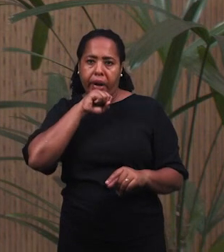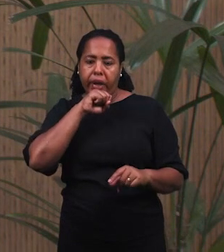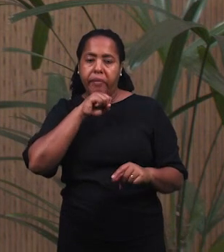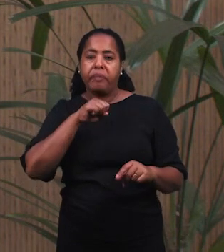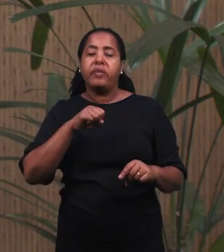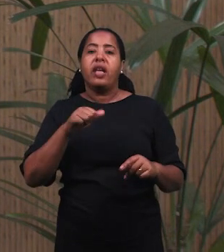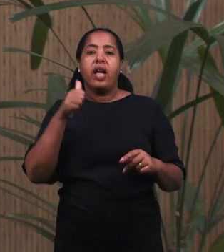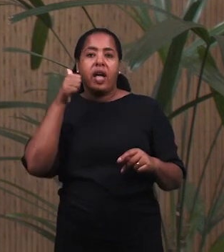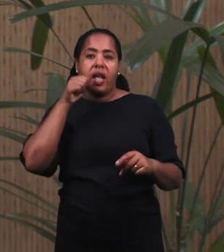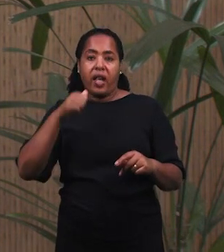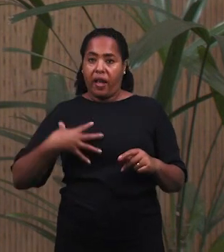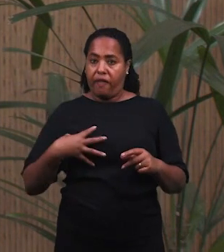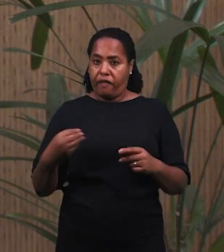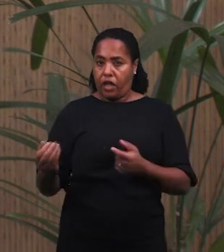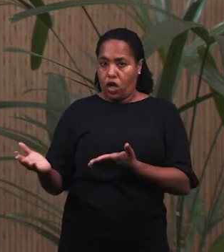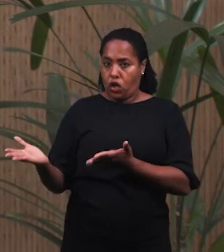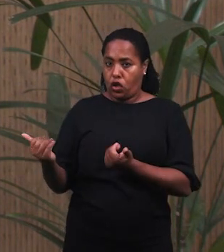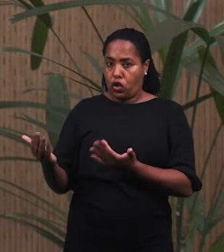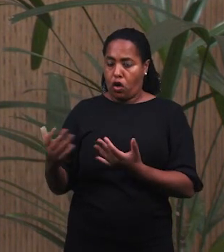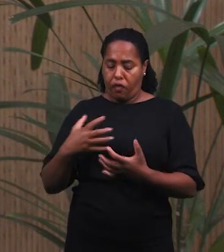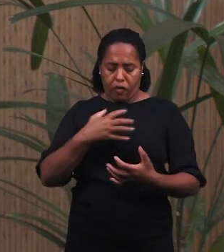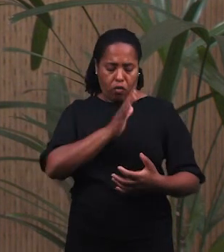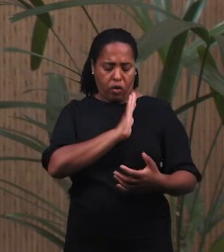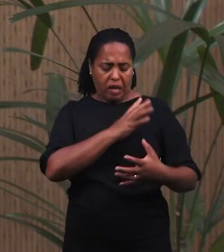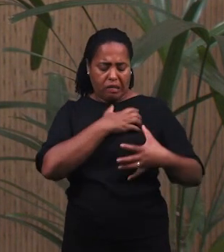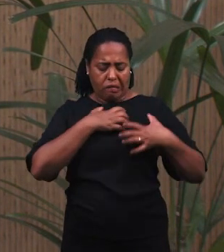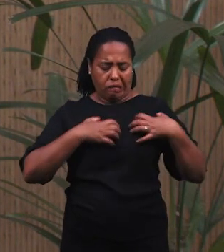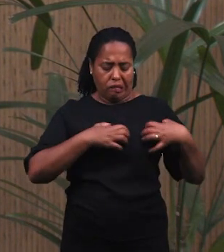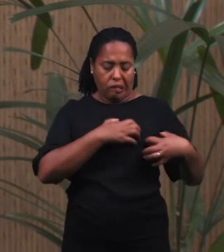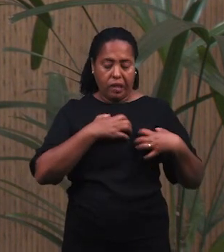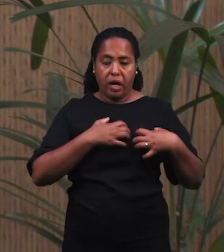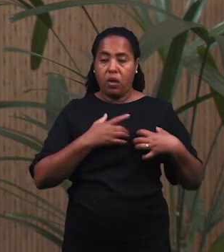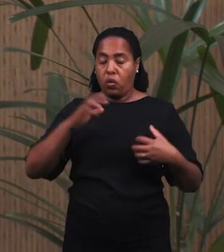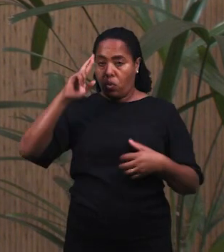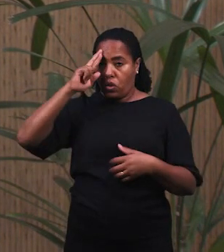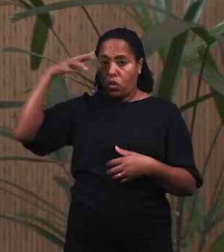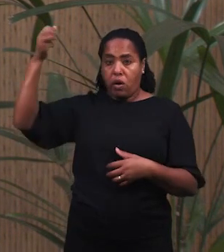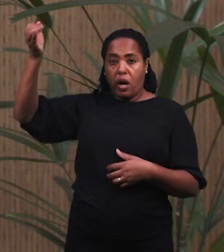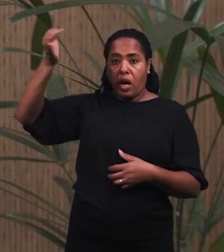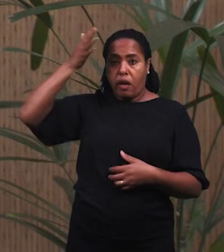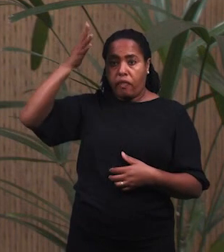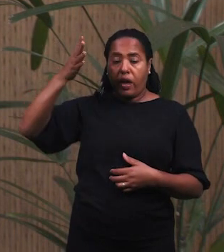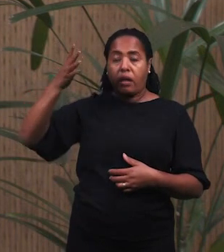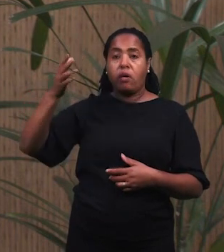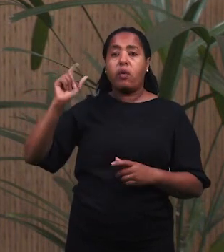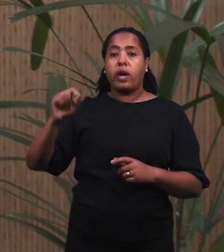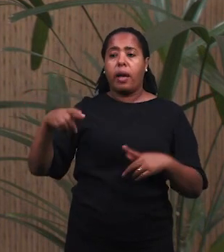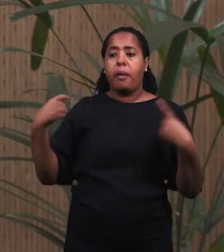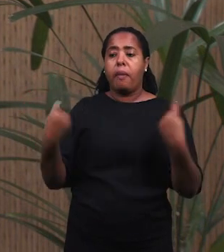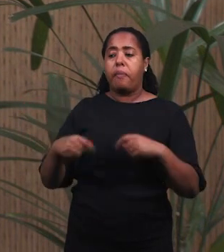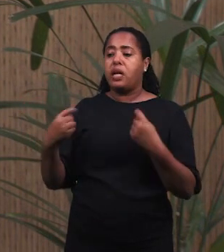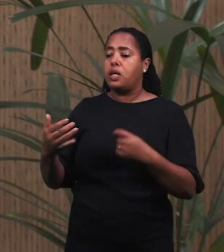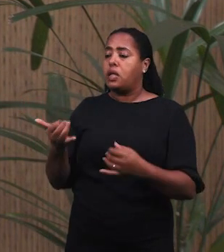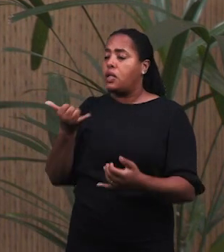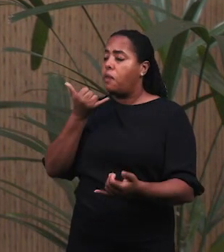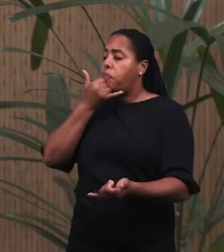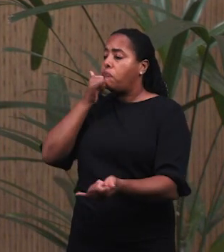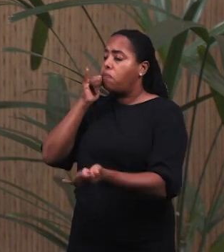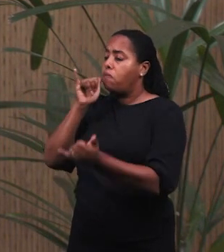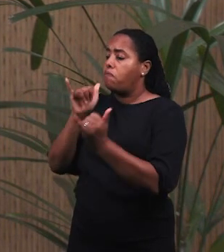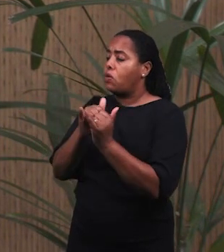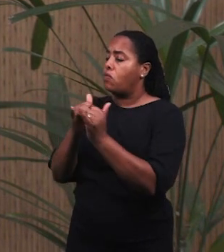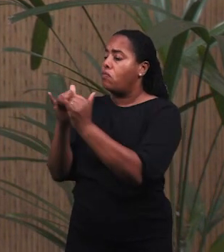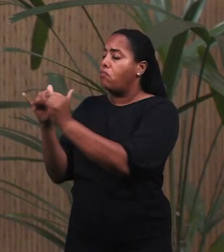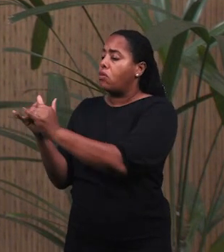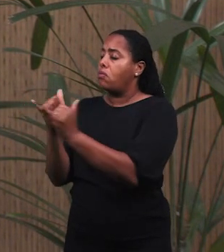сердце матери и дочери, которая уже молодая девушка. И Бог говорит: вам нужно примириться,